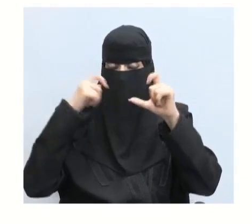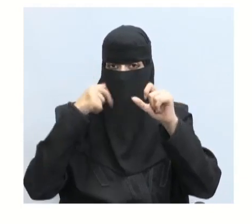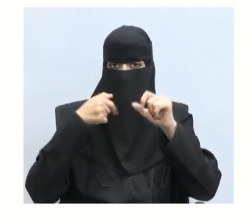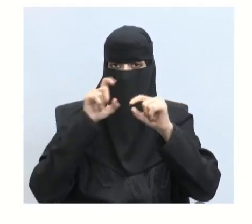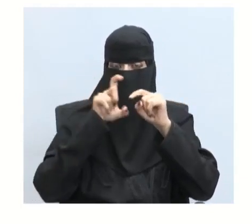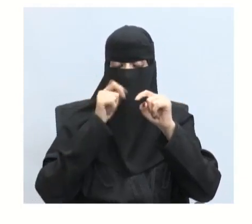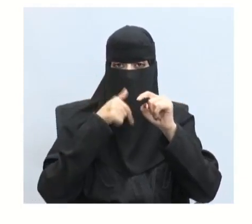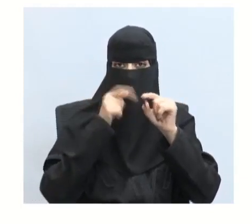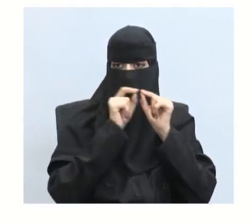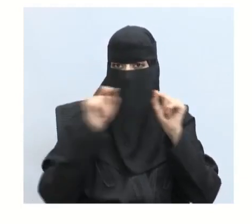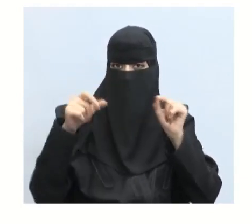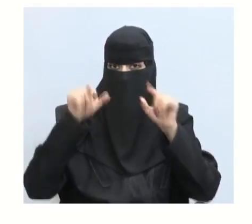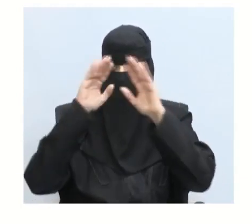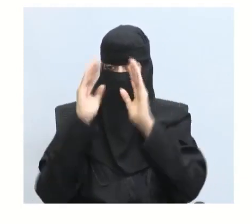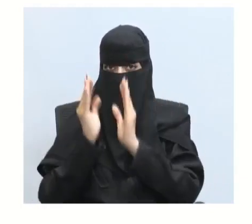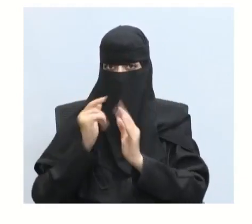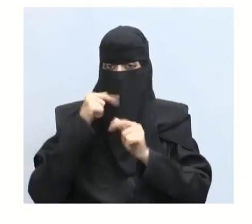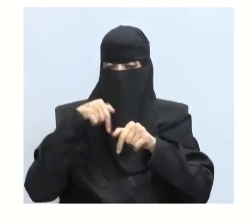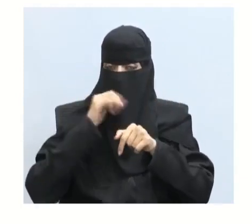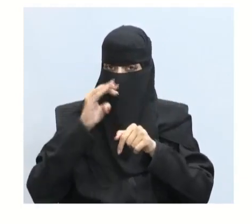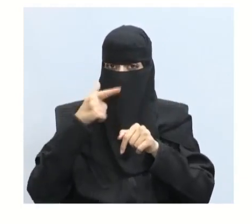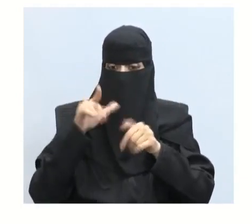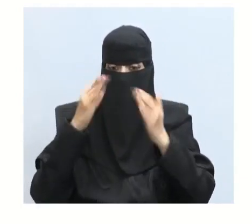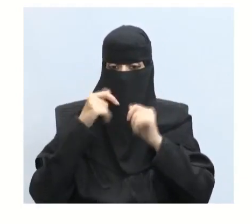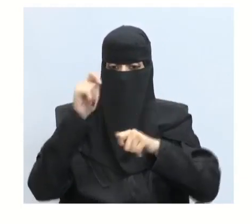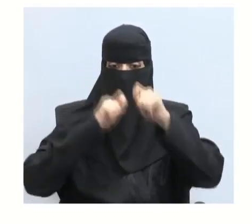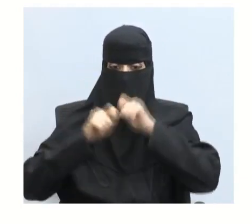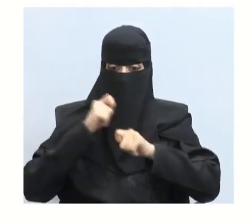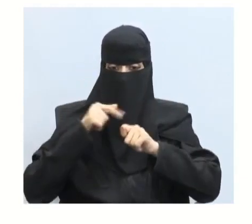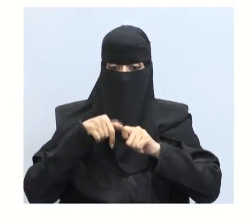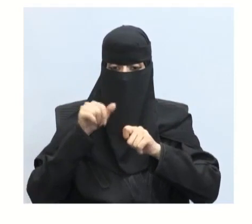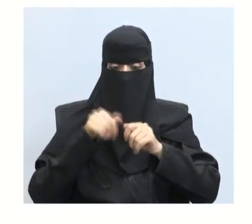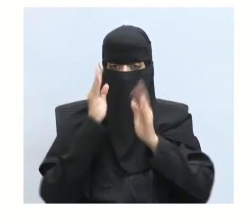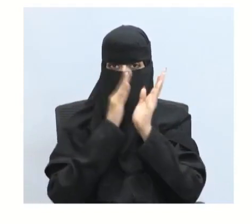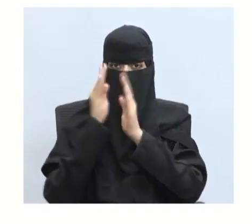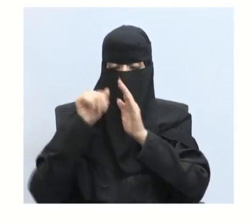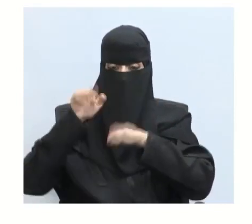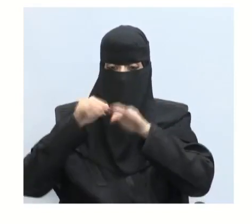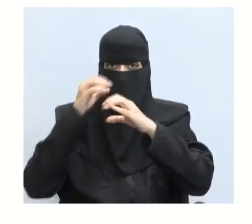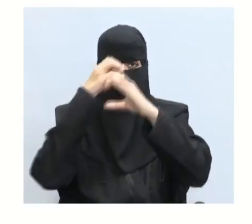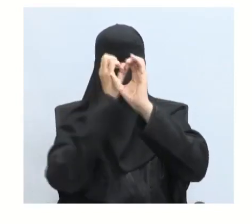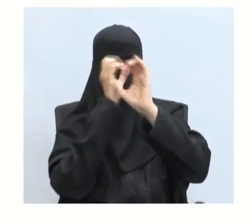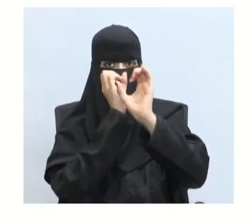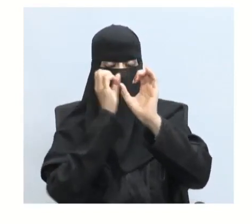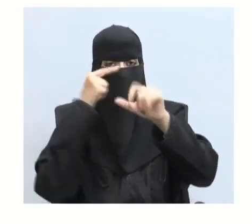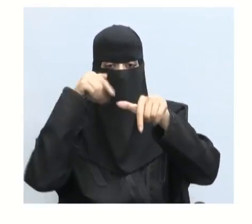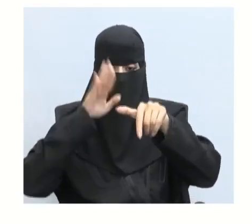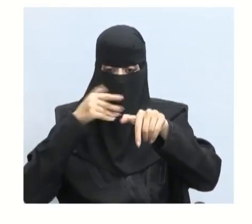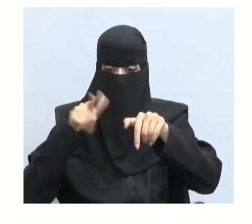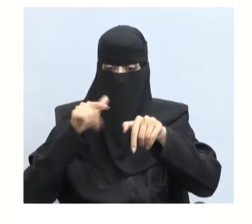الجسم اجابه صحيحه تستخدم مرايا القطع المكافئ غالبا في التلسكوب اجابه